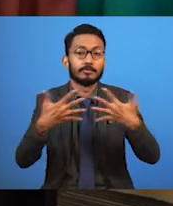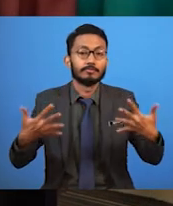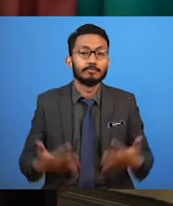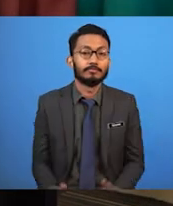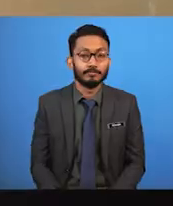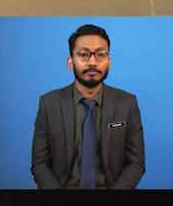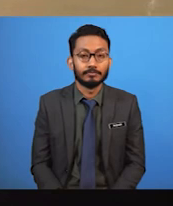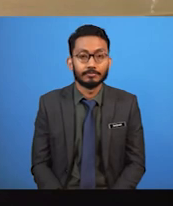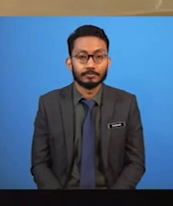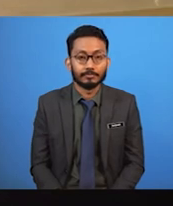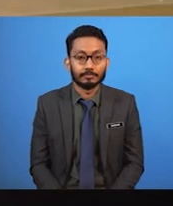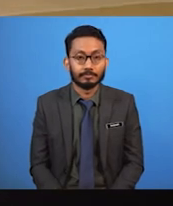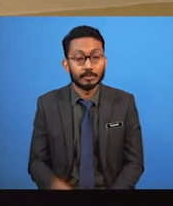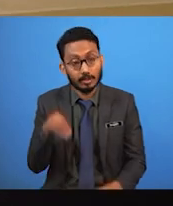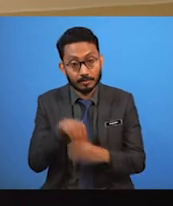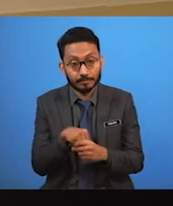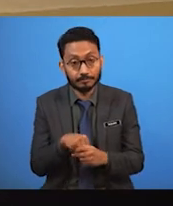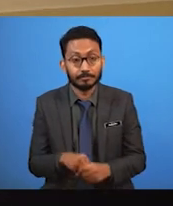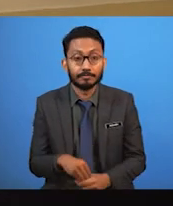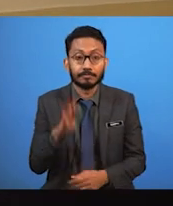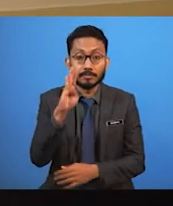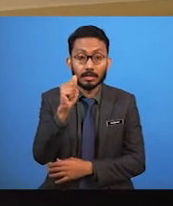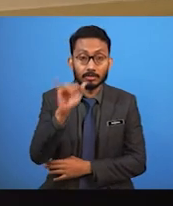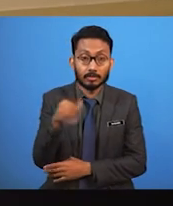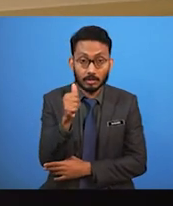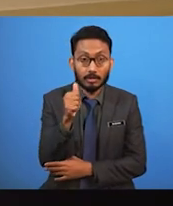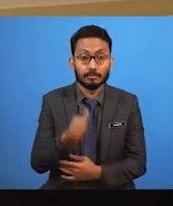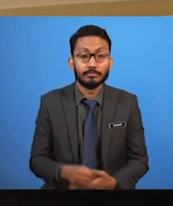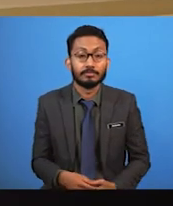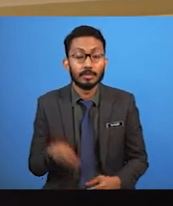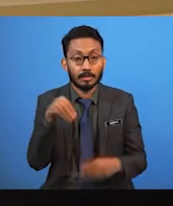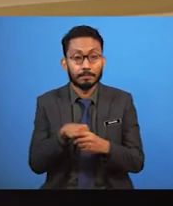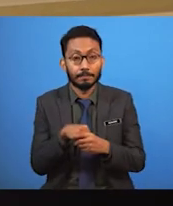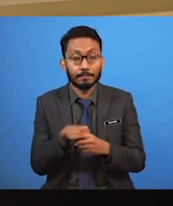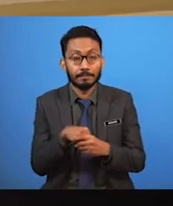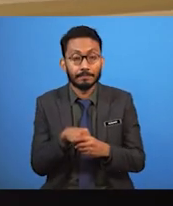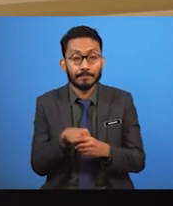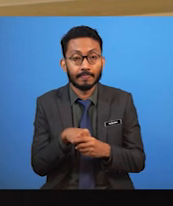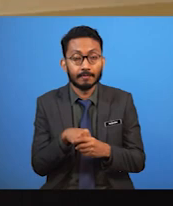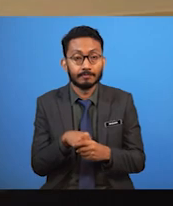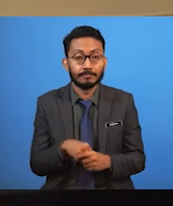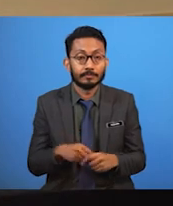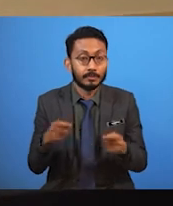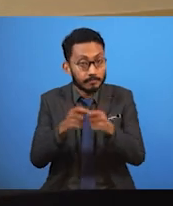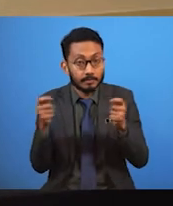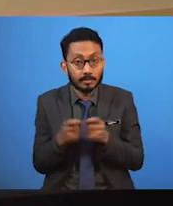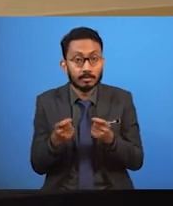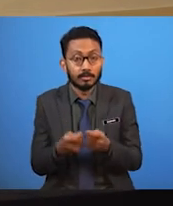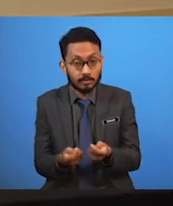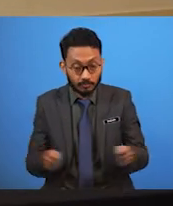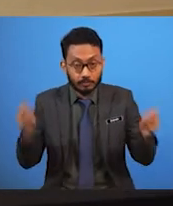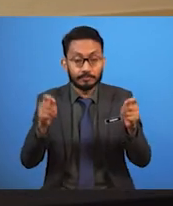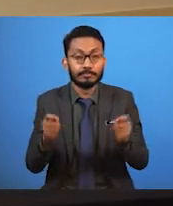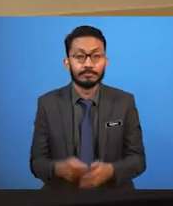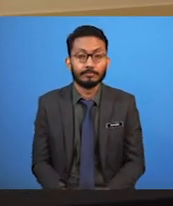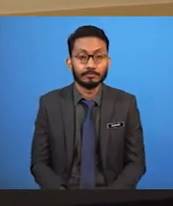Mula-mula, masukkan baja NPK, urea dan air tanpa klorin ke dalam tangki ternakan. Kemudian kita